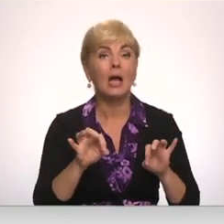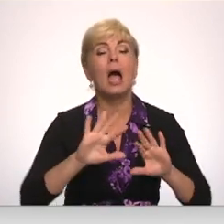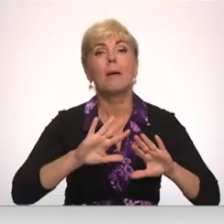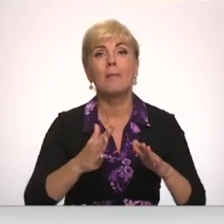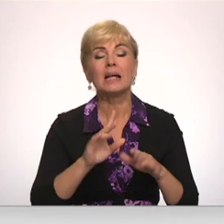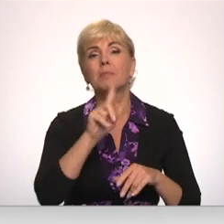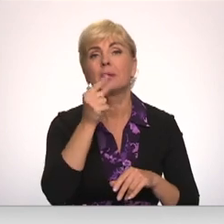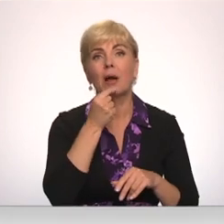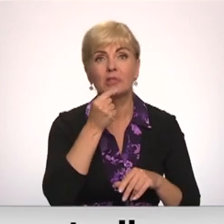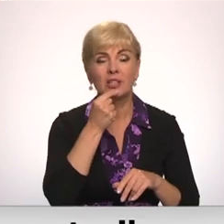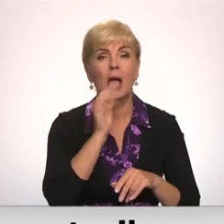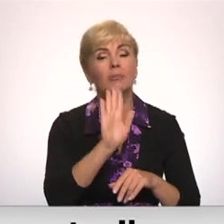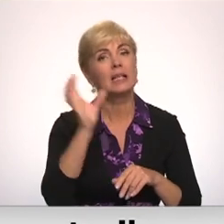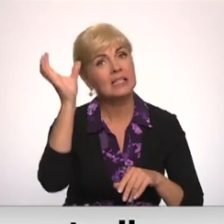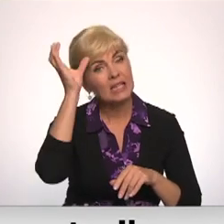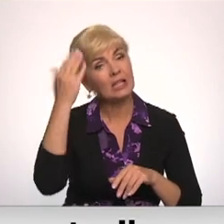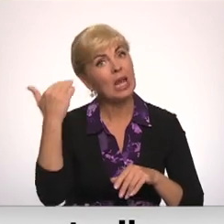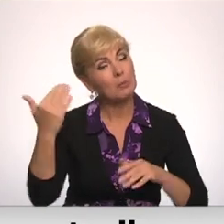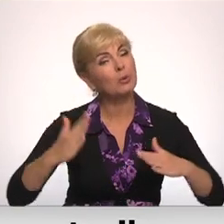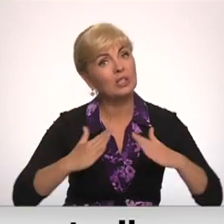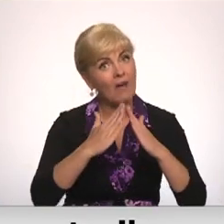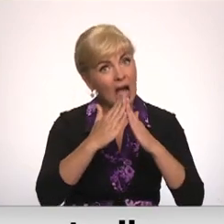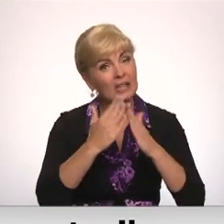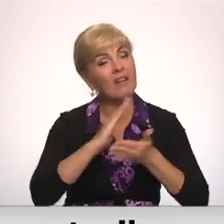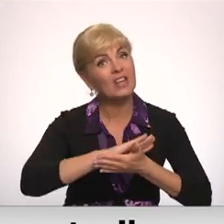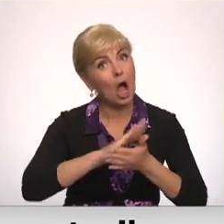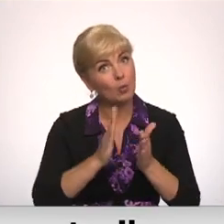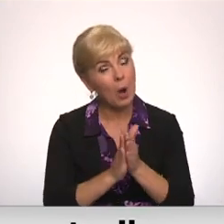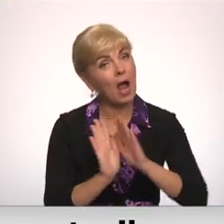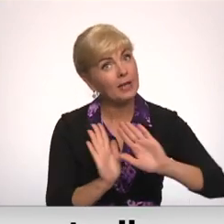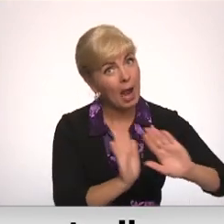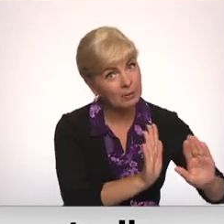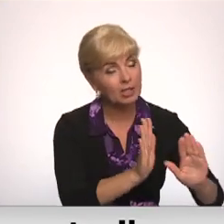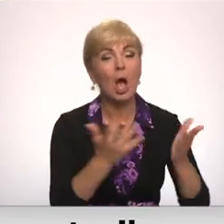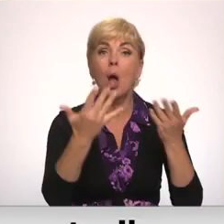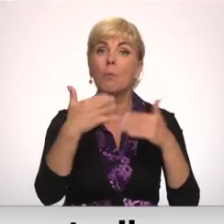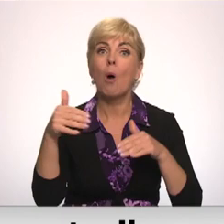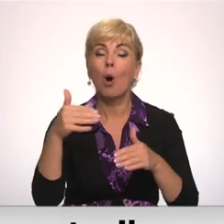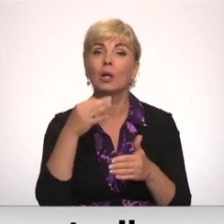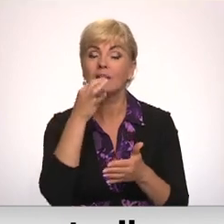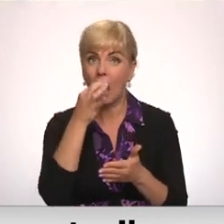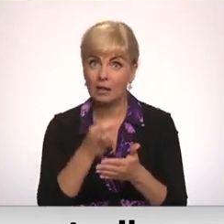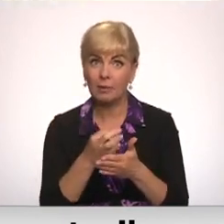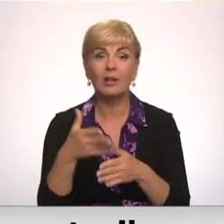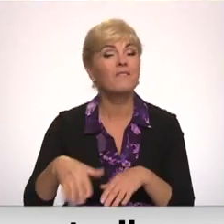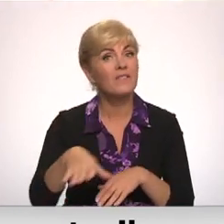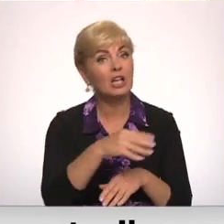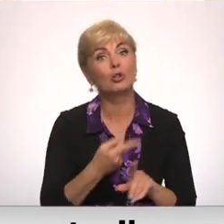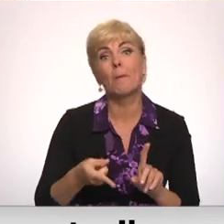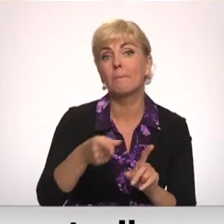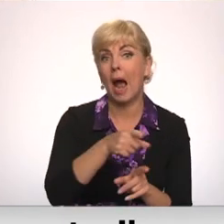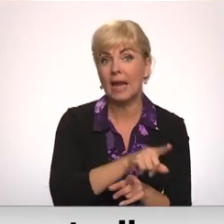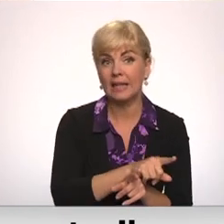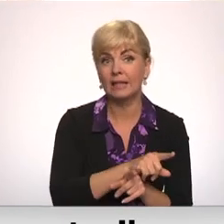zinību dienai ir jābūt svētkiem. Un tad, ja, bet kā es minēju, politiķu rokās ir visu mainīt.